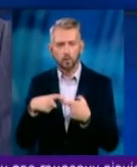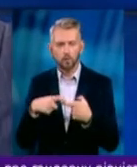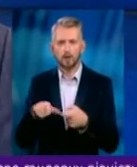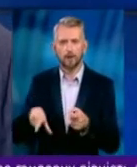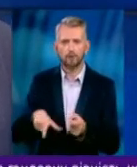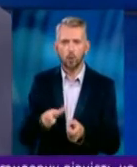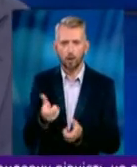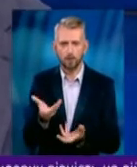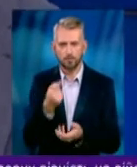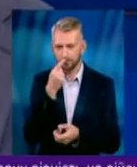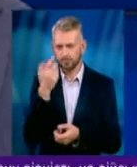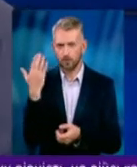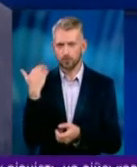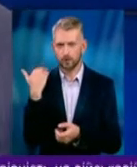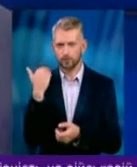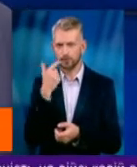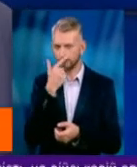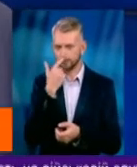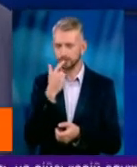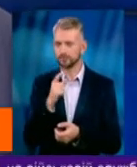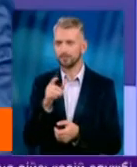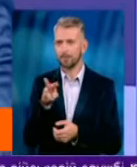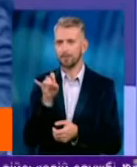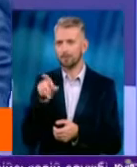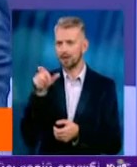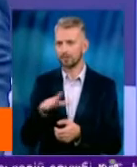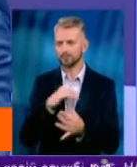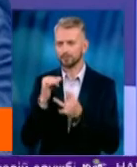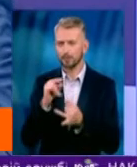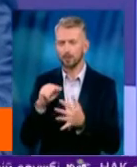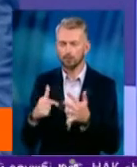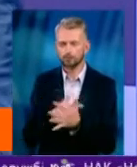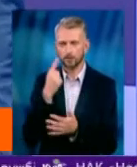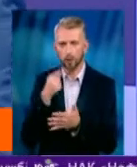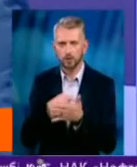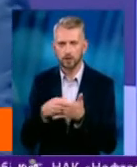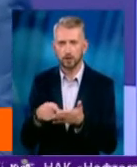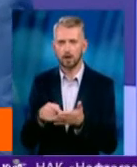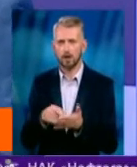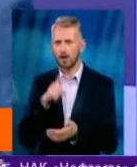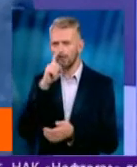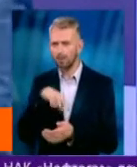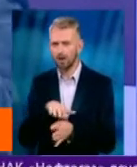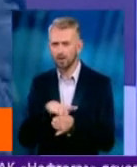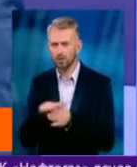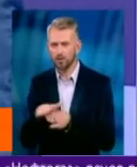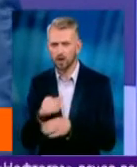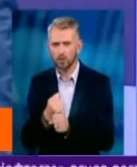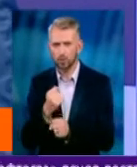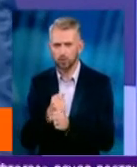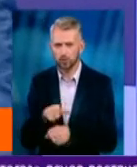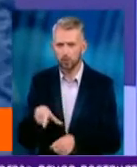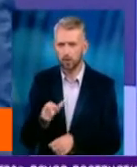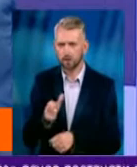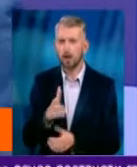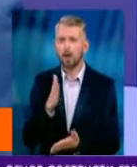дорогами. Нещодавно так з Віталієм Кличком спілкувалися, і він вкотре наголосив, так, неякісне виконання доріг, є гарантія